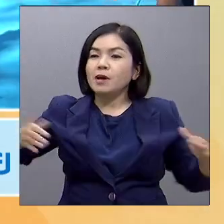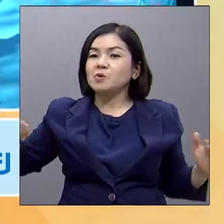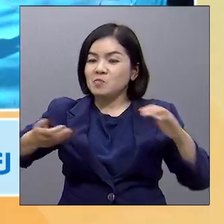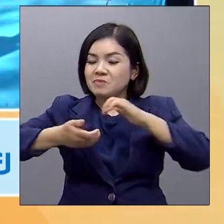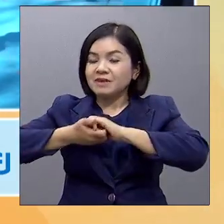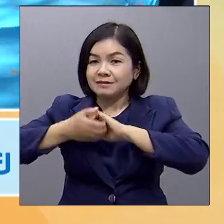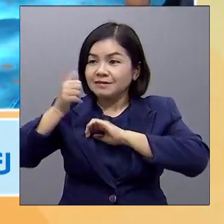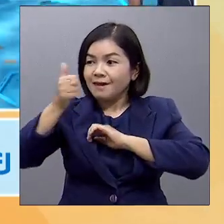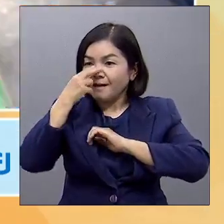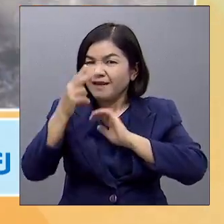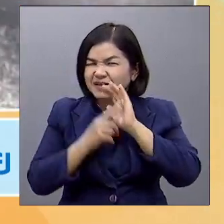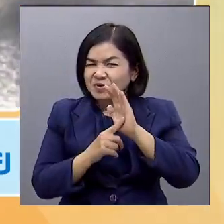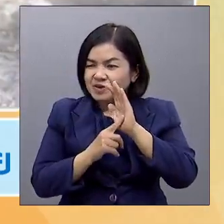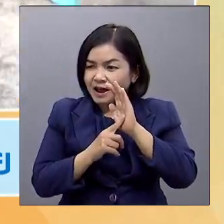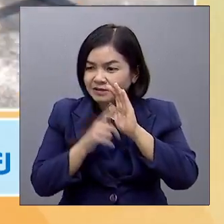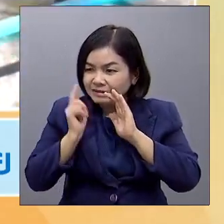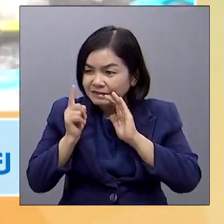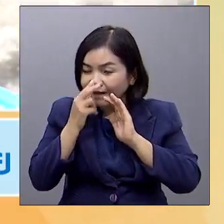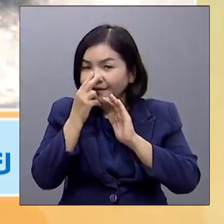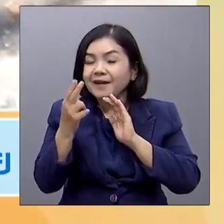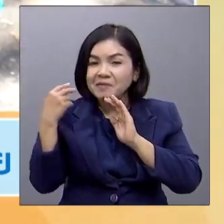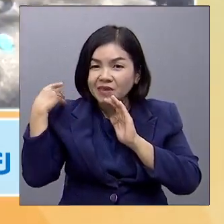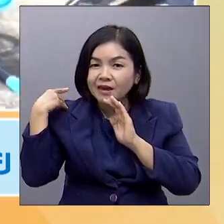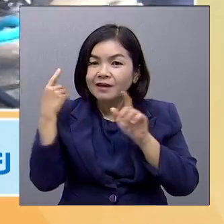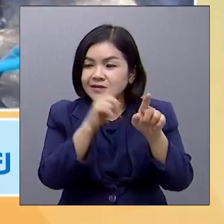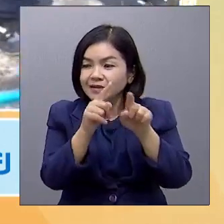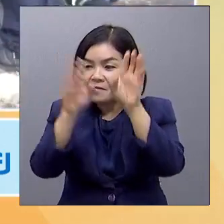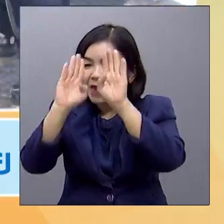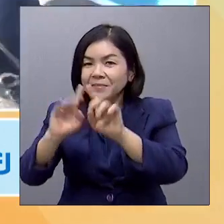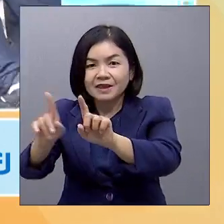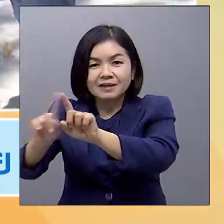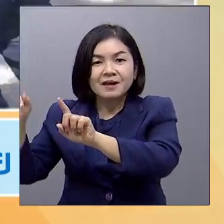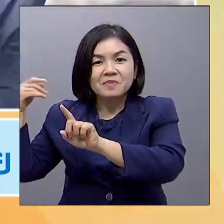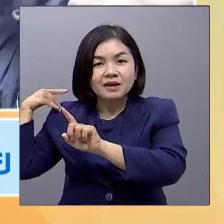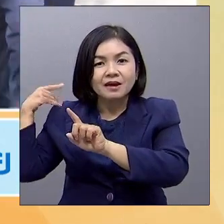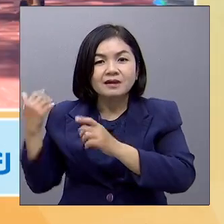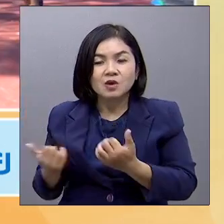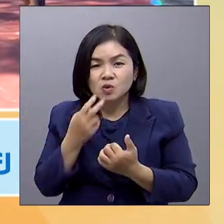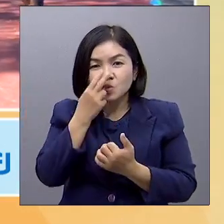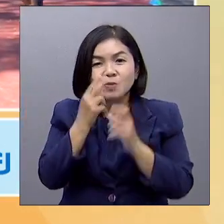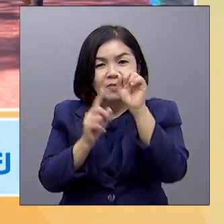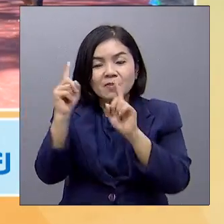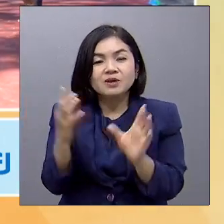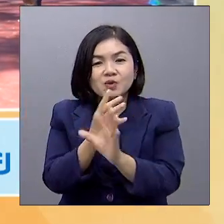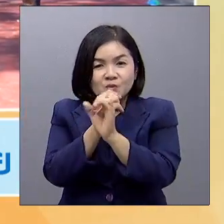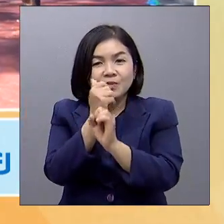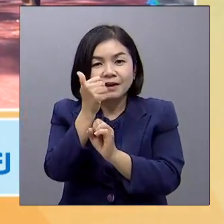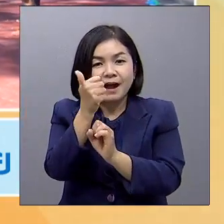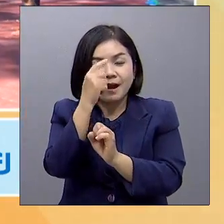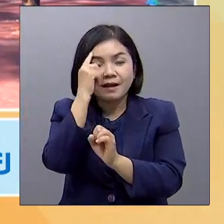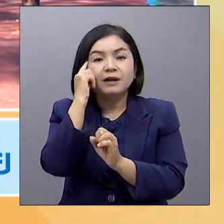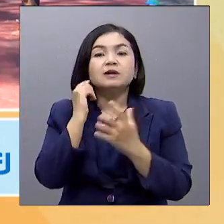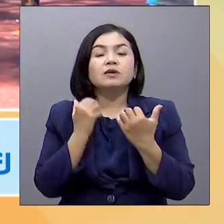แล้เรากเหนตัวอย่างที่มเป็ตอย่จิงๆนะคะในหายรปแบซึ่เขาพอจะประมวลได้เกิ